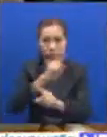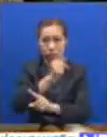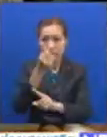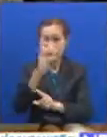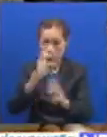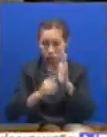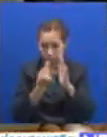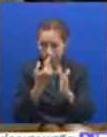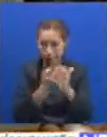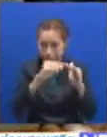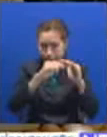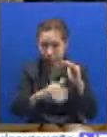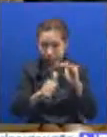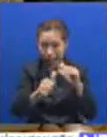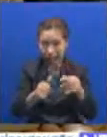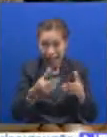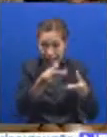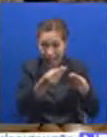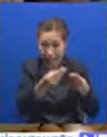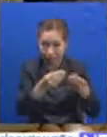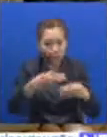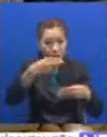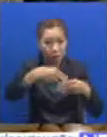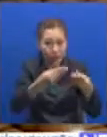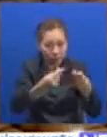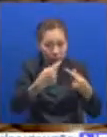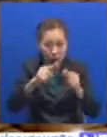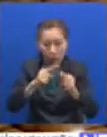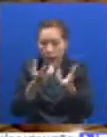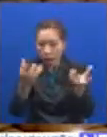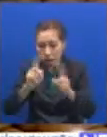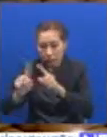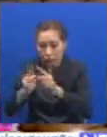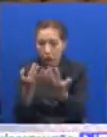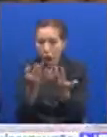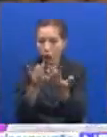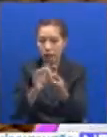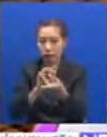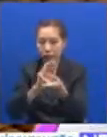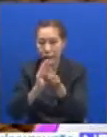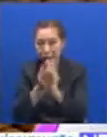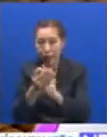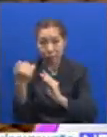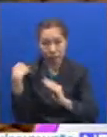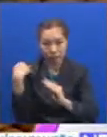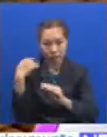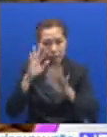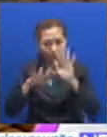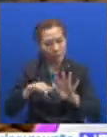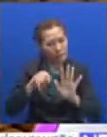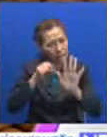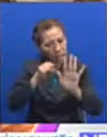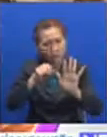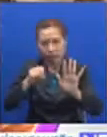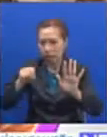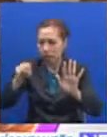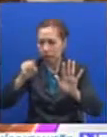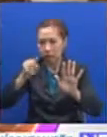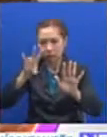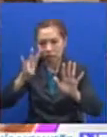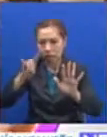นี้นะคะส่วนรายการอื่นจะทยอยปรับลดลงซึ่งราคาที่ปรับลดจะเฉลี่ยร้อยละ